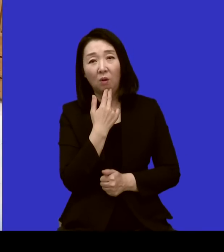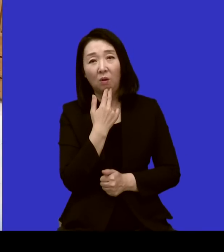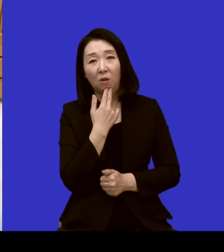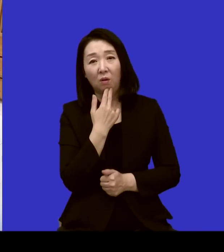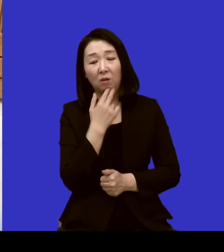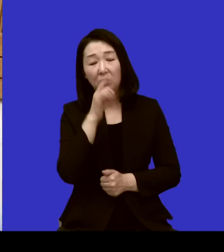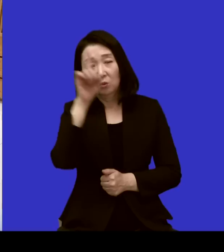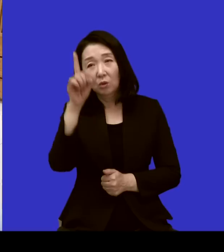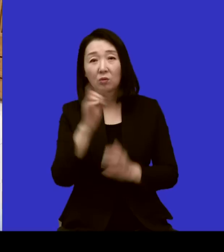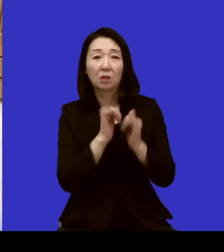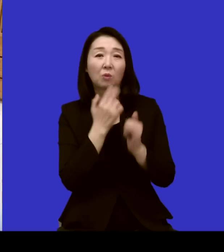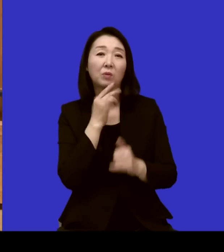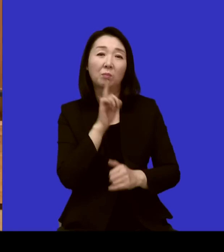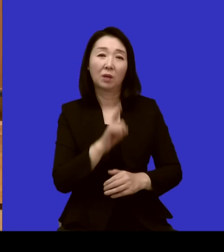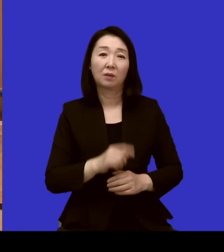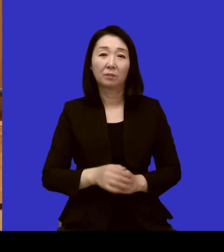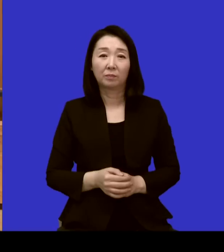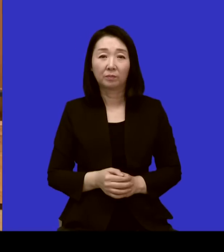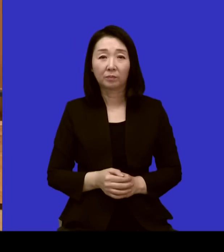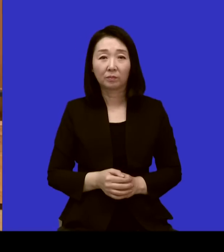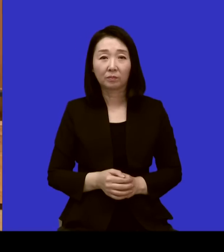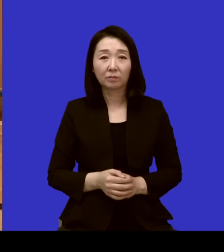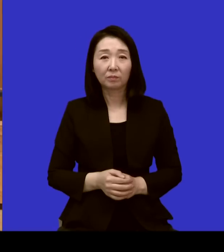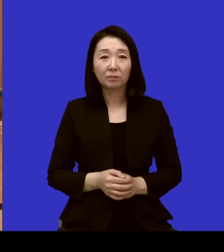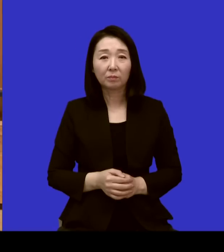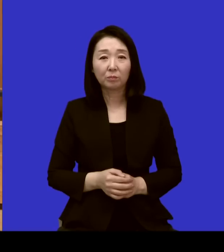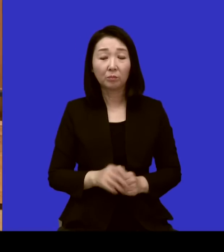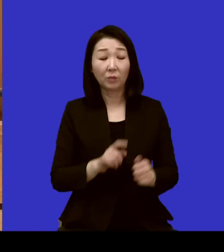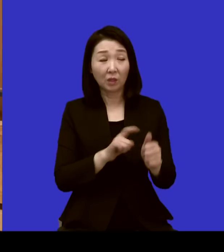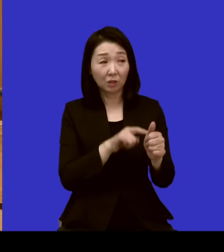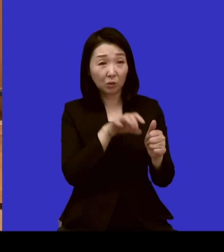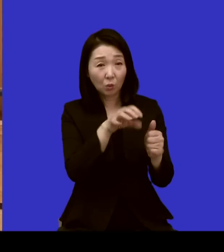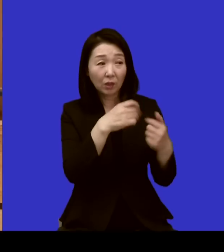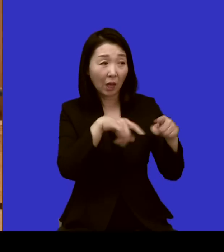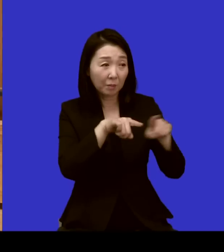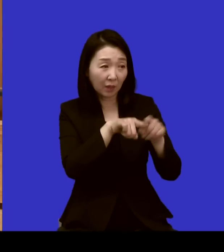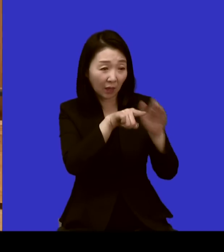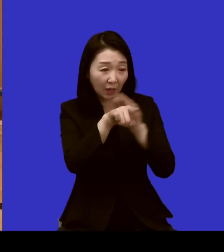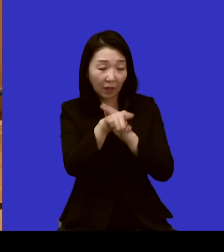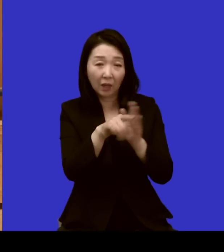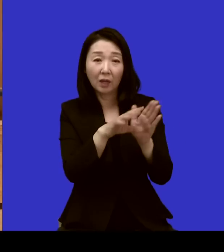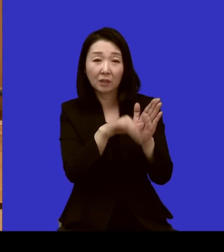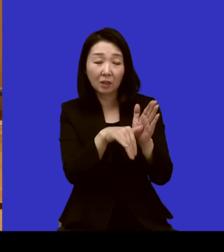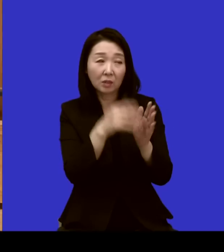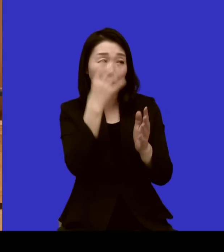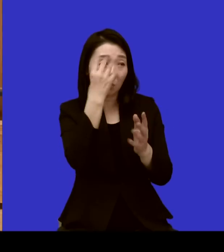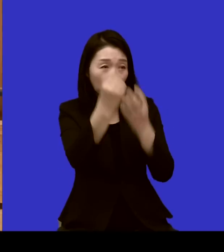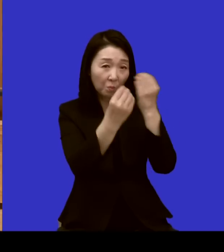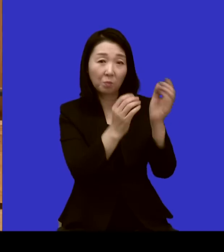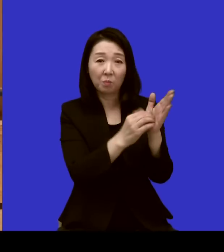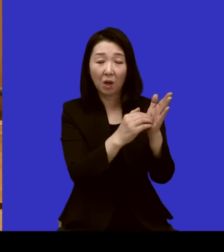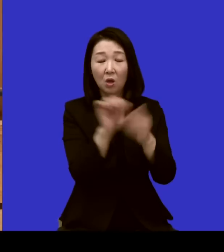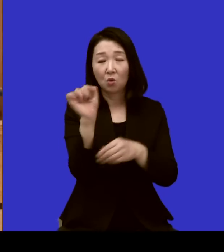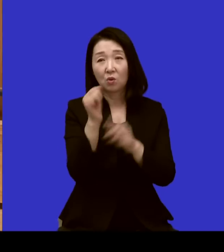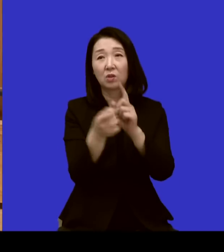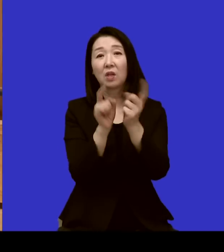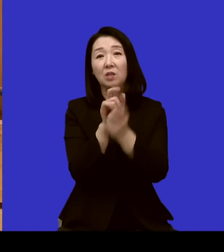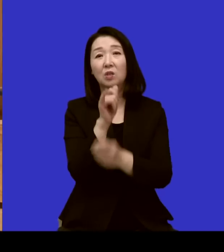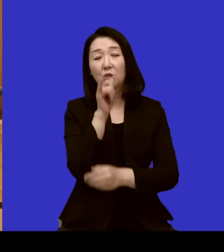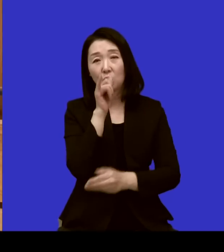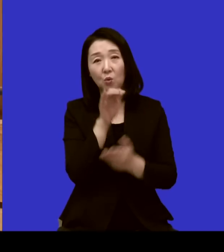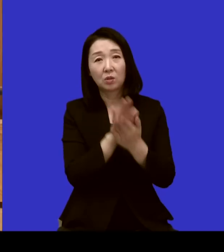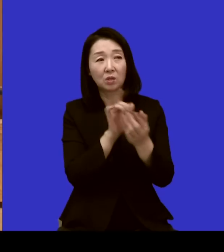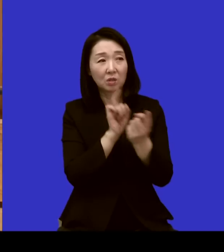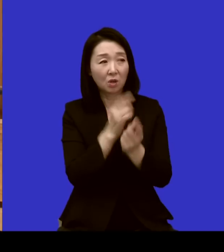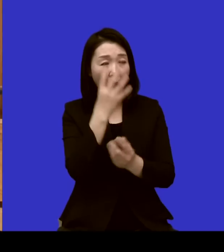있었나 봐요. 그럼 작가님께서 계속 그 현장을 다니면서 네. 직접 목격하셨으니까 뭐 네. 운전도 대신 해주고 이러면서 네. 직접